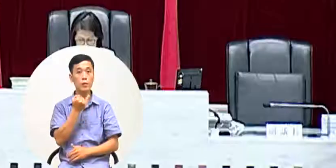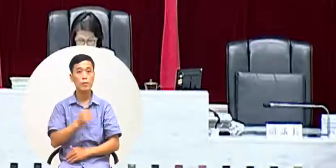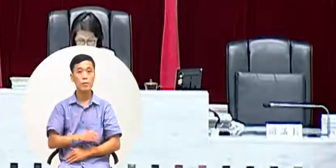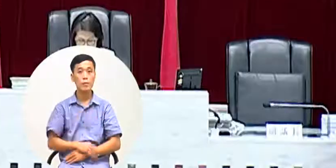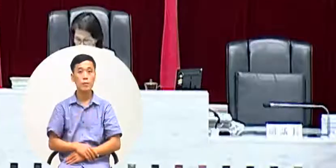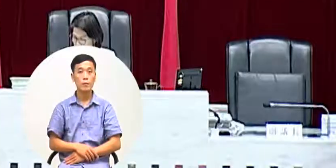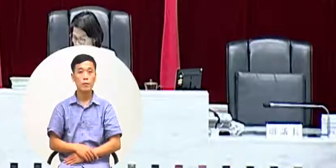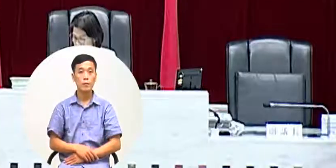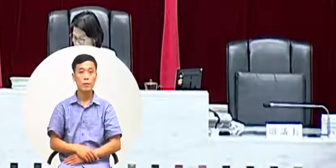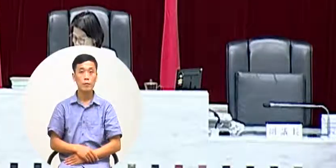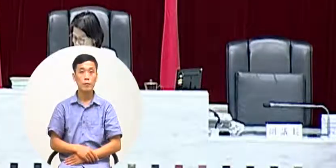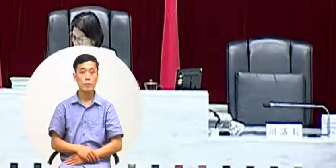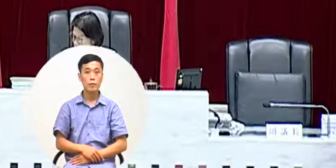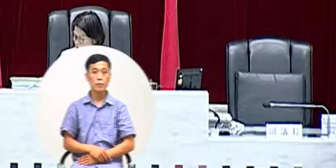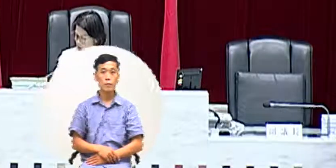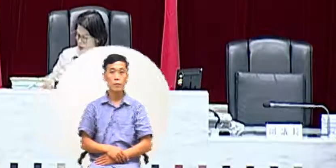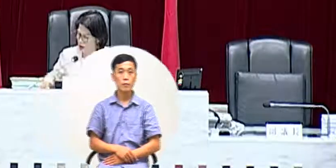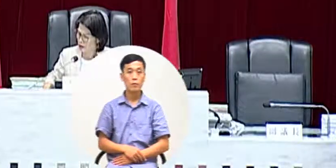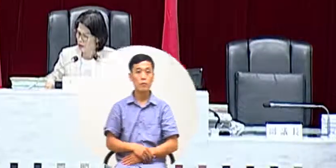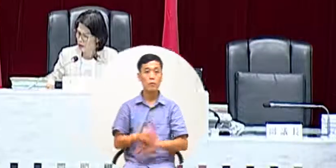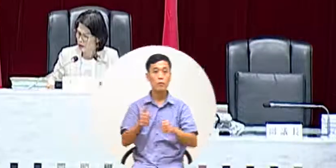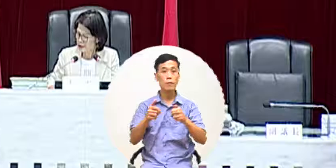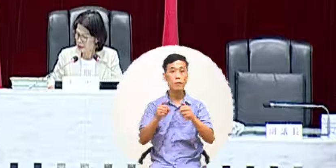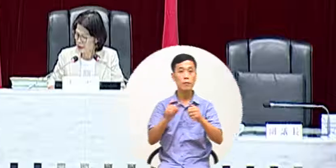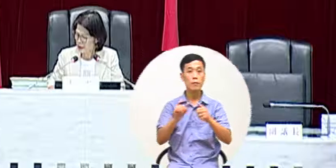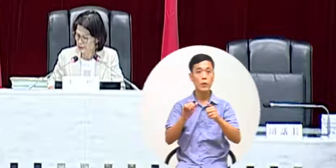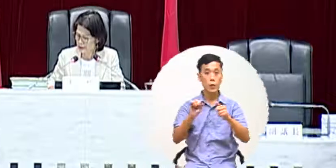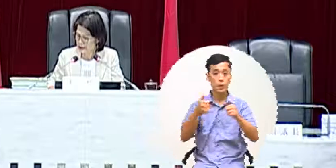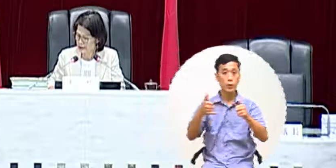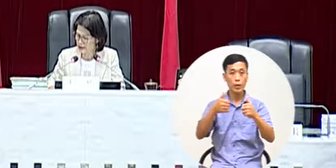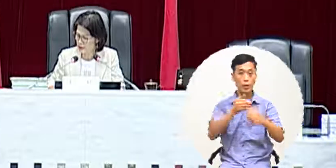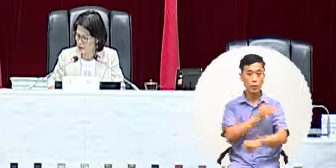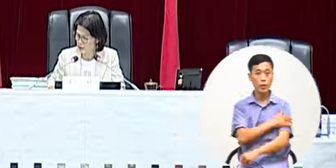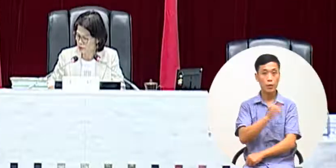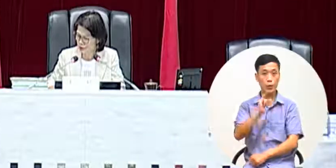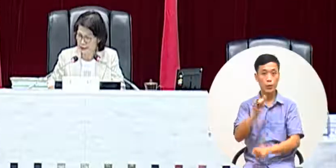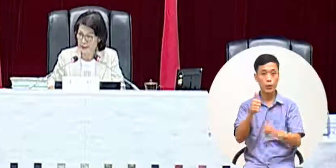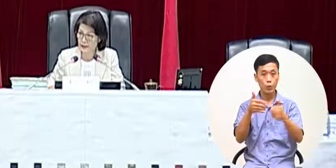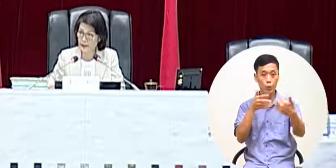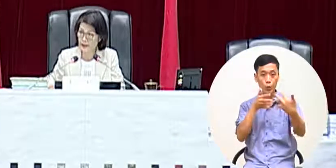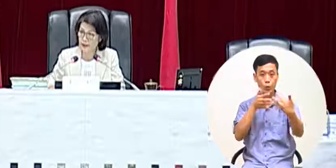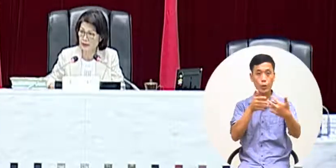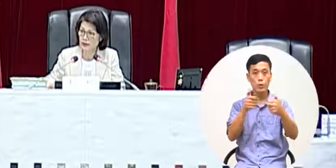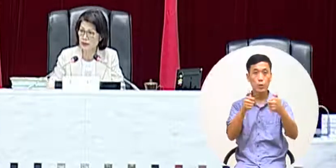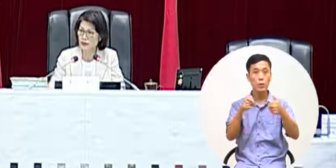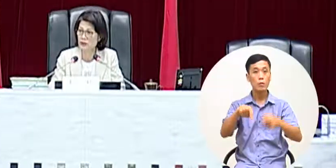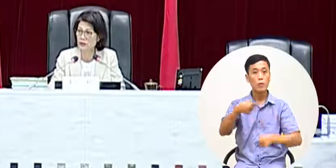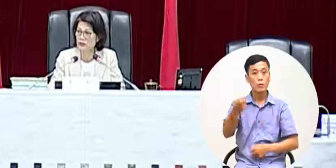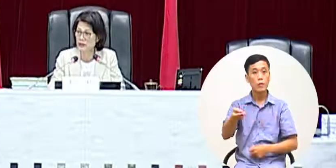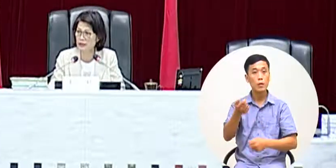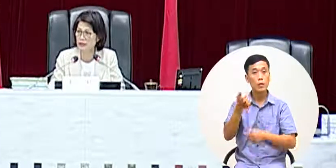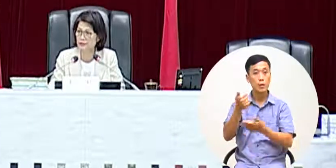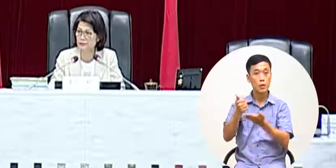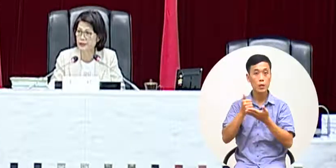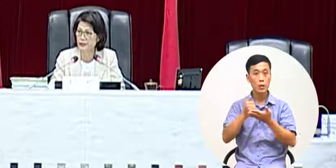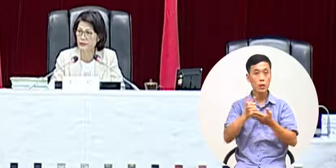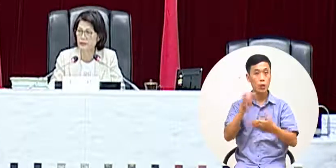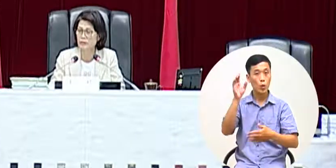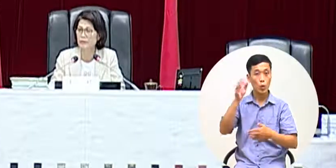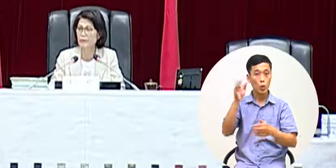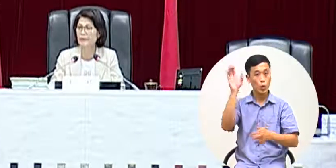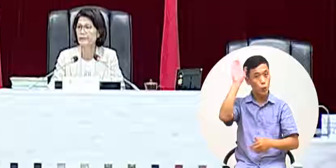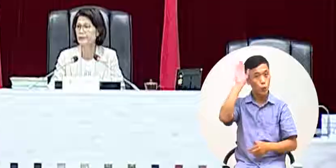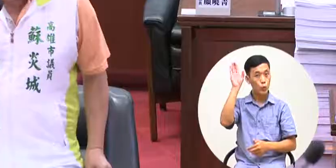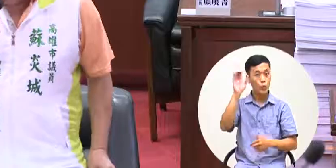好，谢谢陈议员的咨询哈。接下来我们请苏延成议员咨询，时间